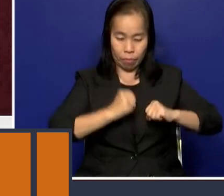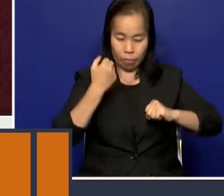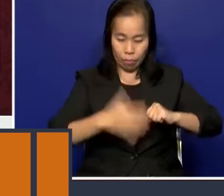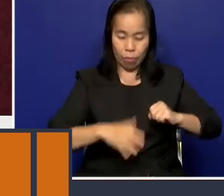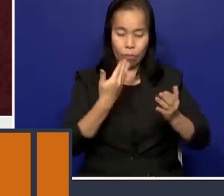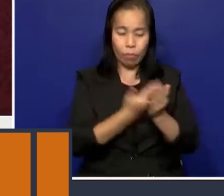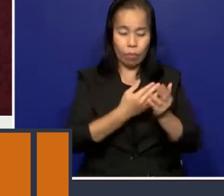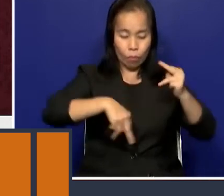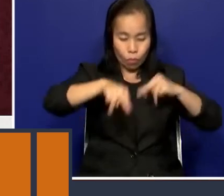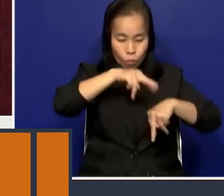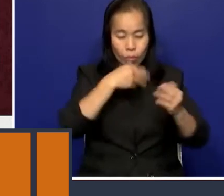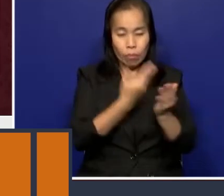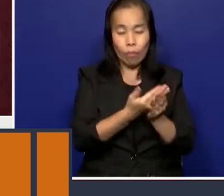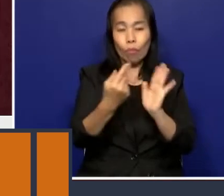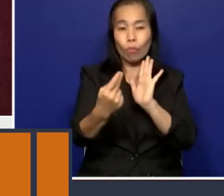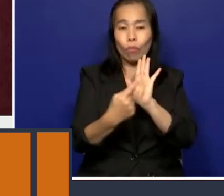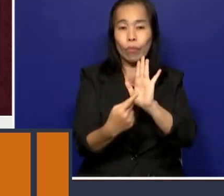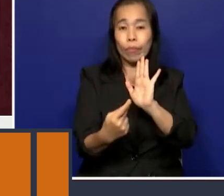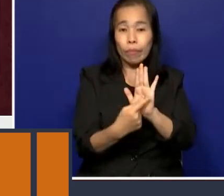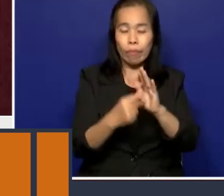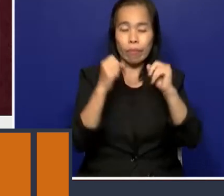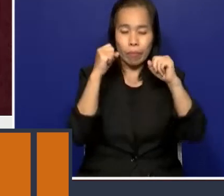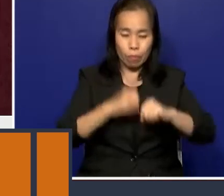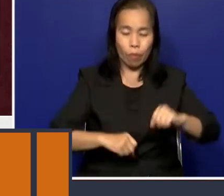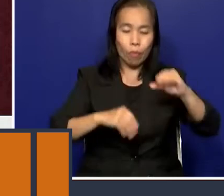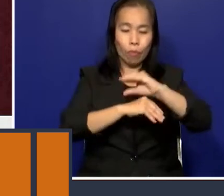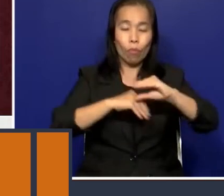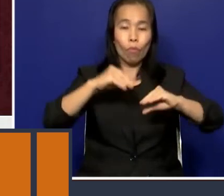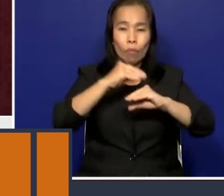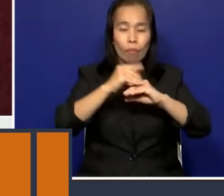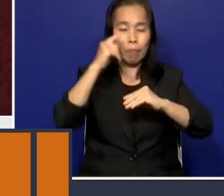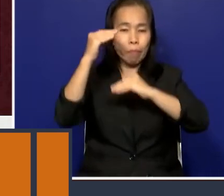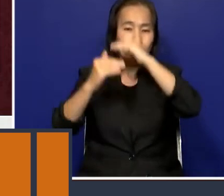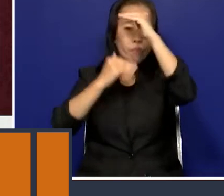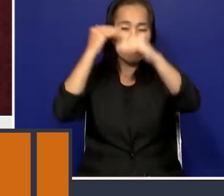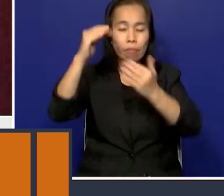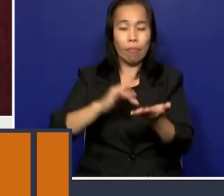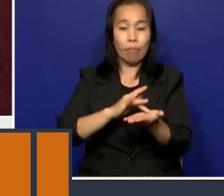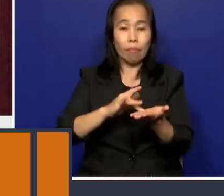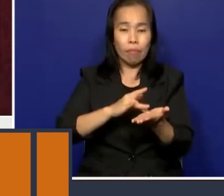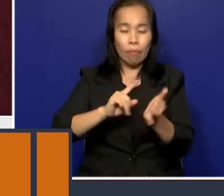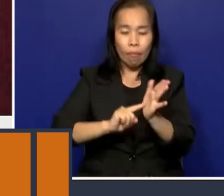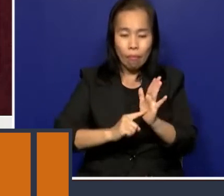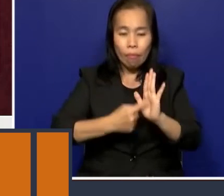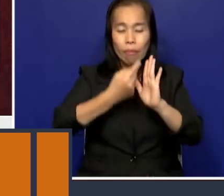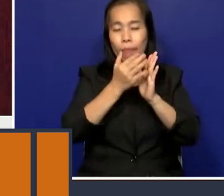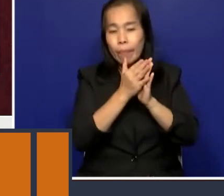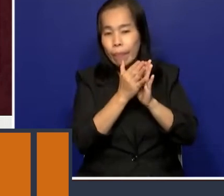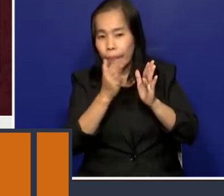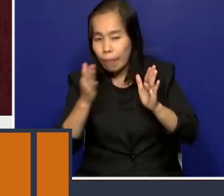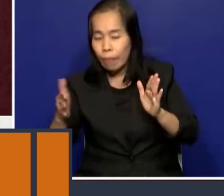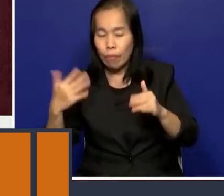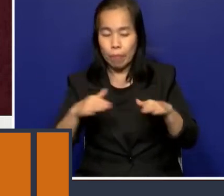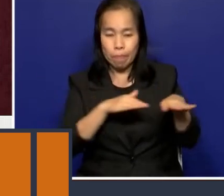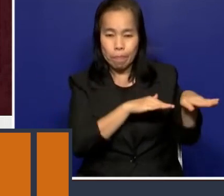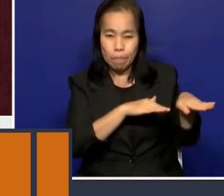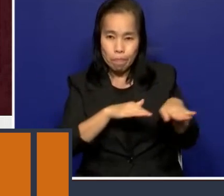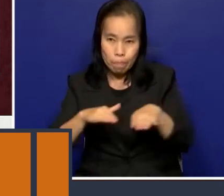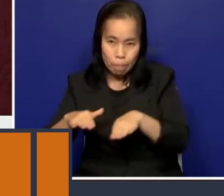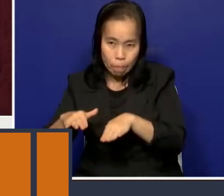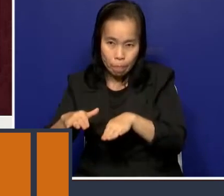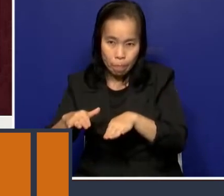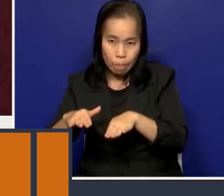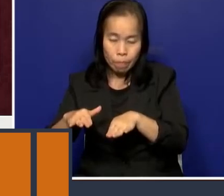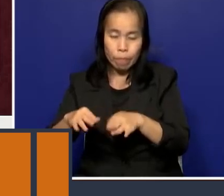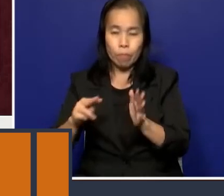การใช้จายเงินกู้ที่เห็นควรอนุมัิโงการพัฒนาวักซีนต้นแบบตั้งแต่ต้นน้ำและเตรียมความพ้มใการรับการ